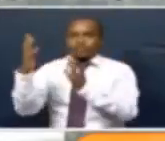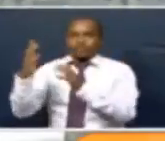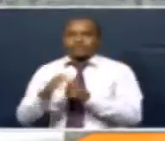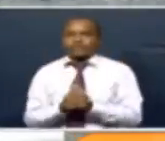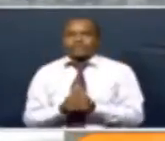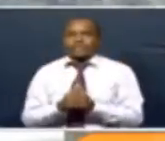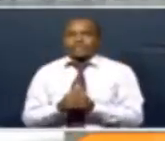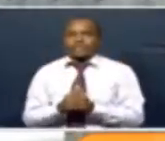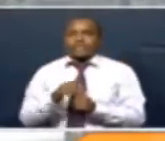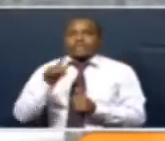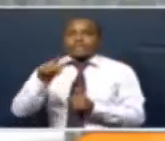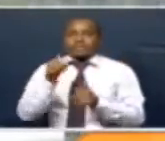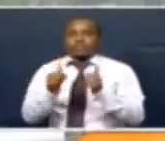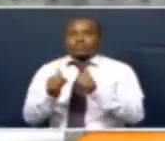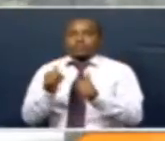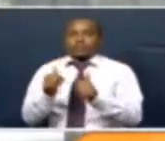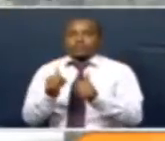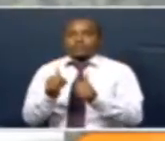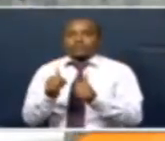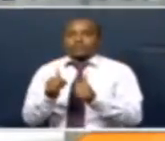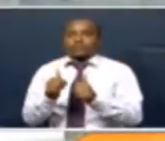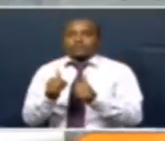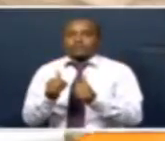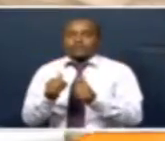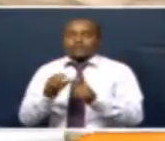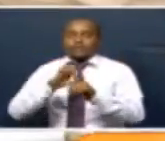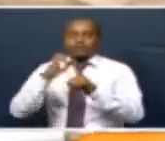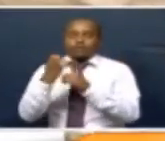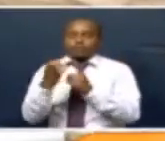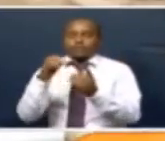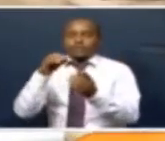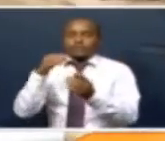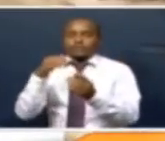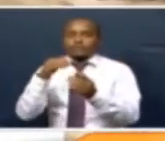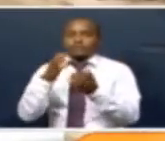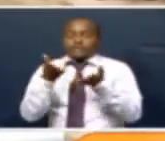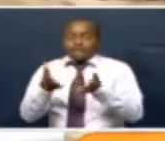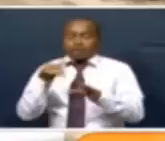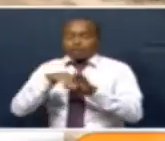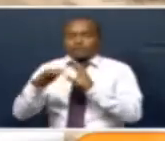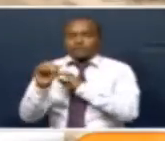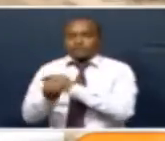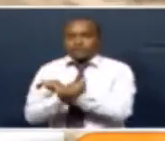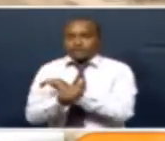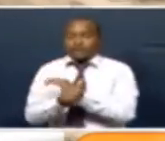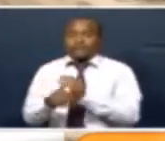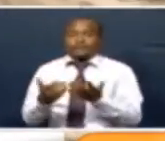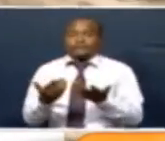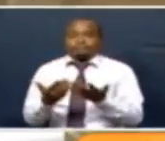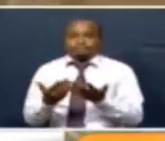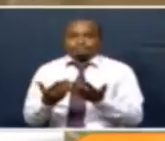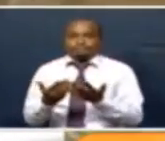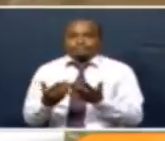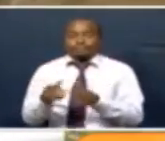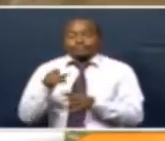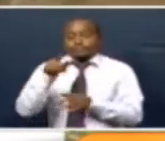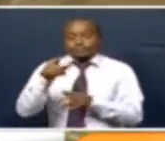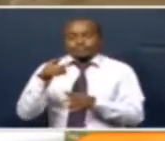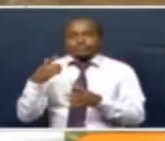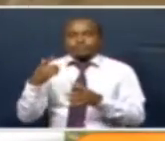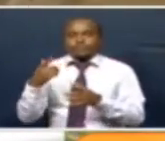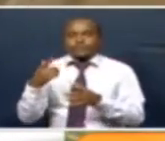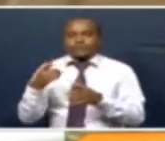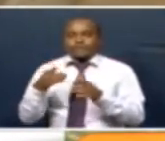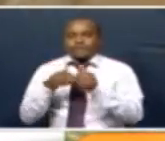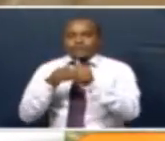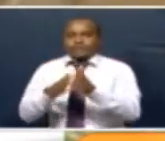jambo ambalo linahatarisha mustakabali wa mazingira nchini. Baadhi ya masuala ambayo wanakamati wa jopo hilo linaloongozwa na mwanamazingira